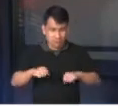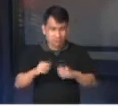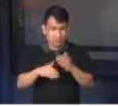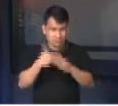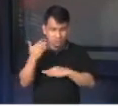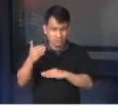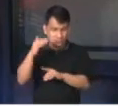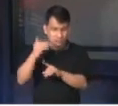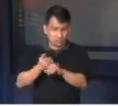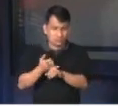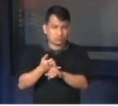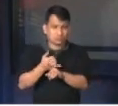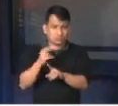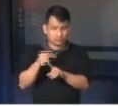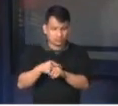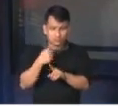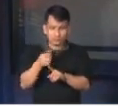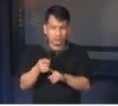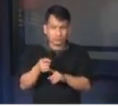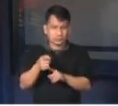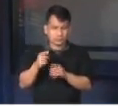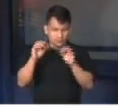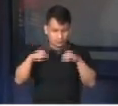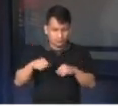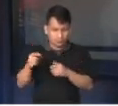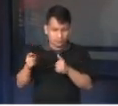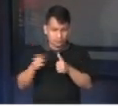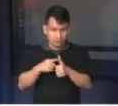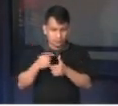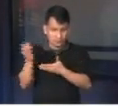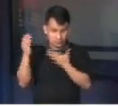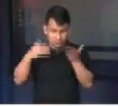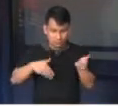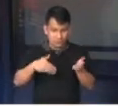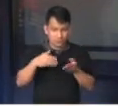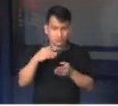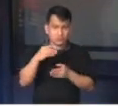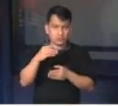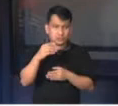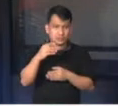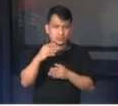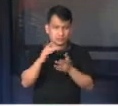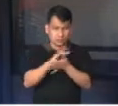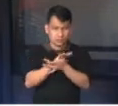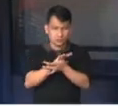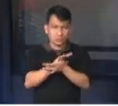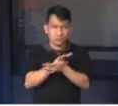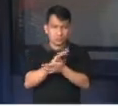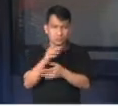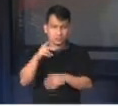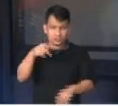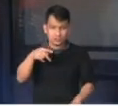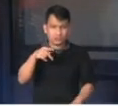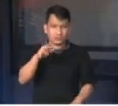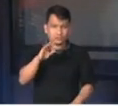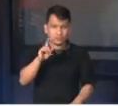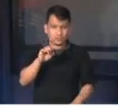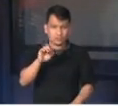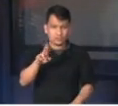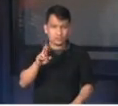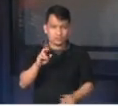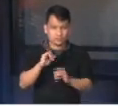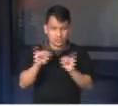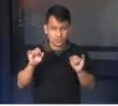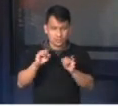sa Hunyo. Pero sabi ni Galvez, maaaring maunang dumating sa bansa ang COVID-19 vaccine ng Pfizer. Yan ay